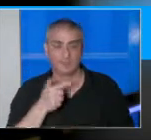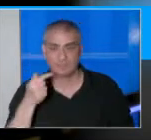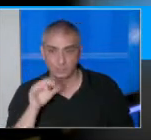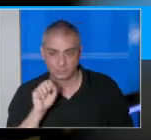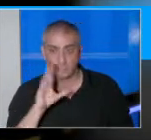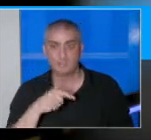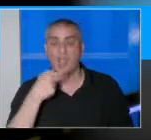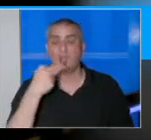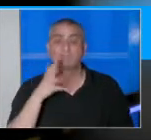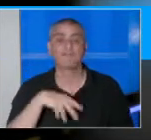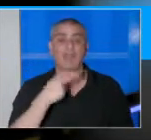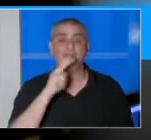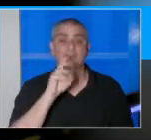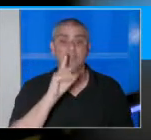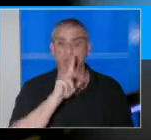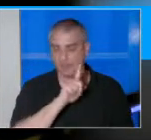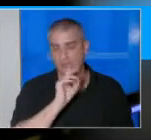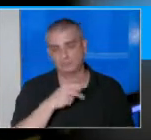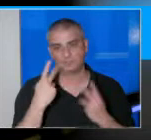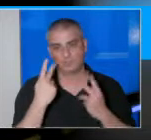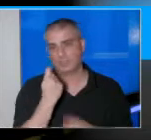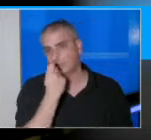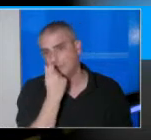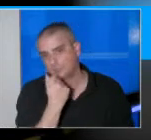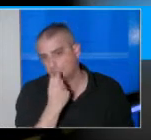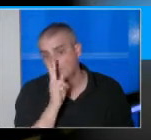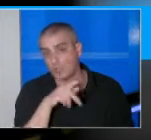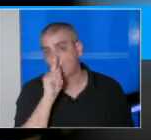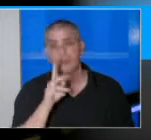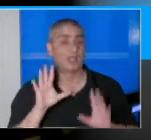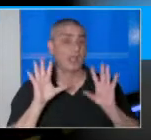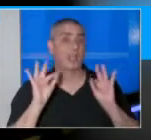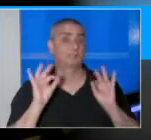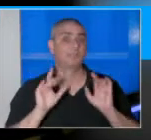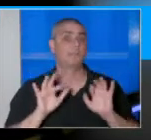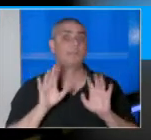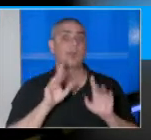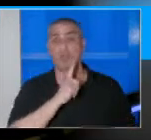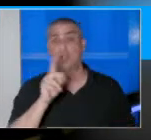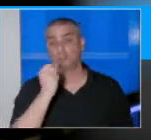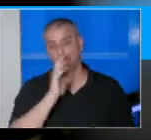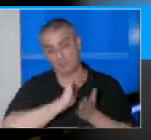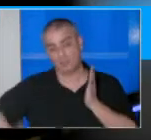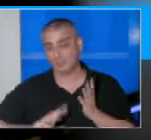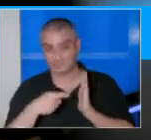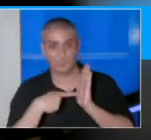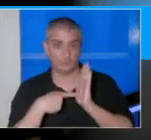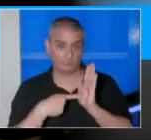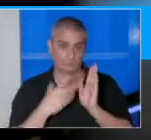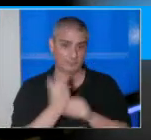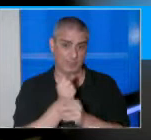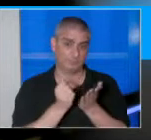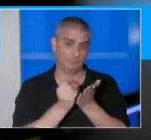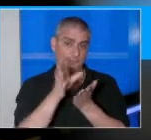ביחד עם האוזר והנדל, ובעיקר זה עניין של כסף. יכול להיות אפילו 10 מיליון שקלים היו נגרעים אם היו מציגים את שאשא